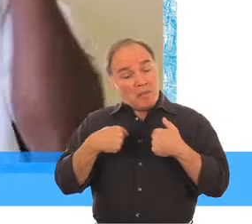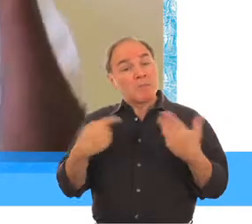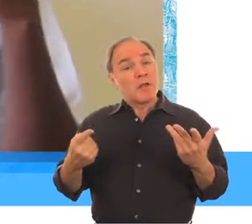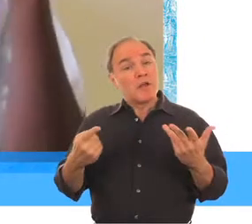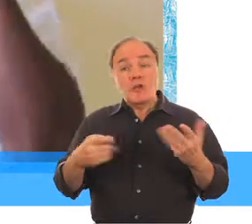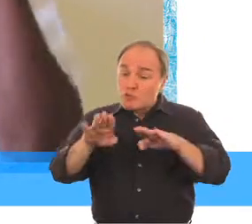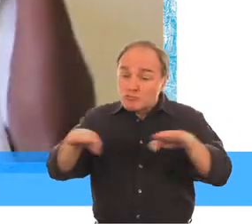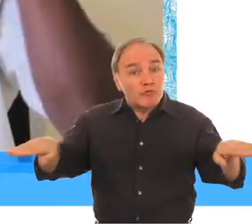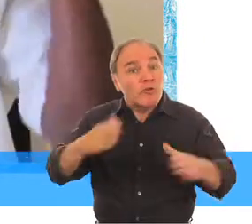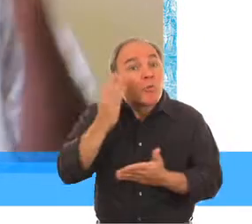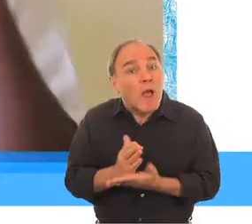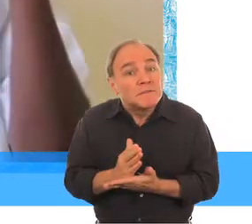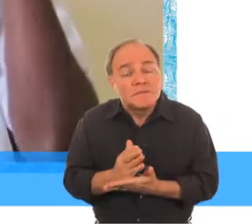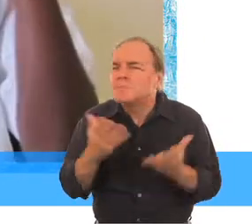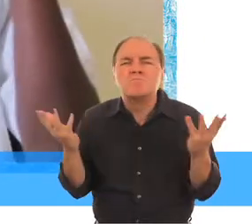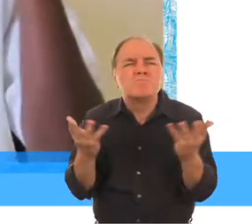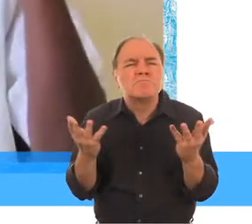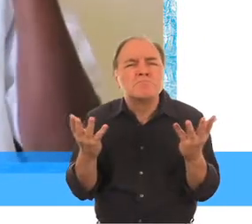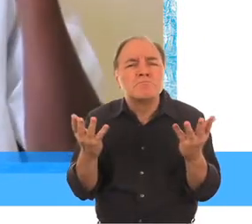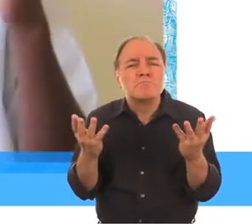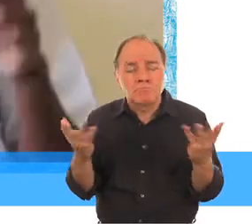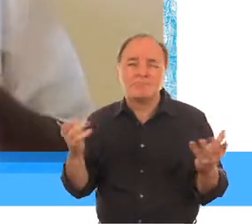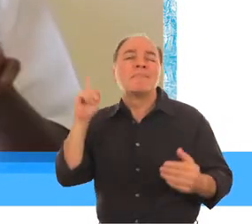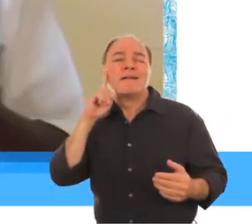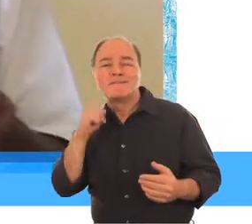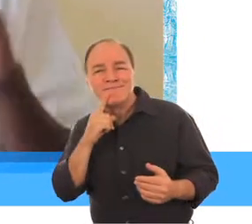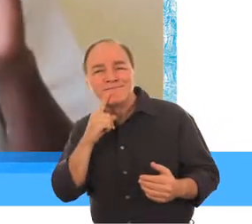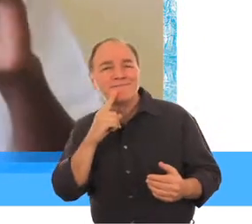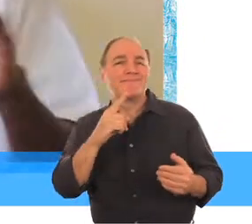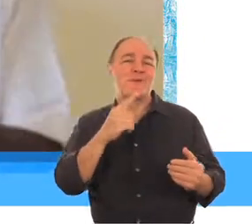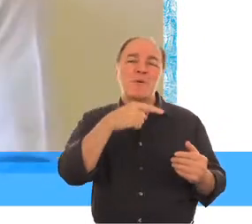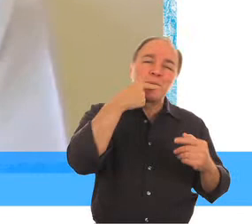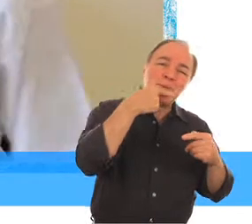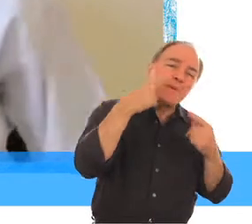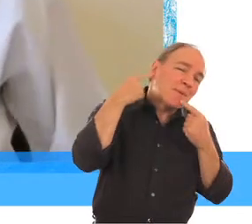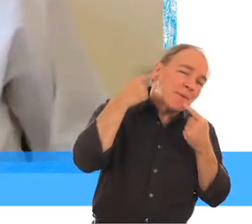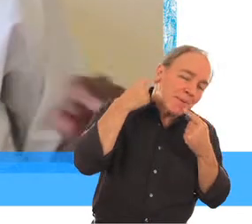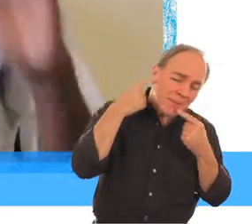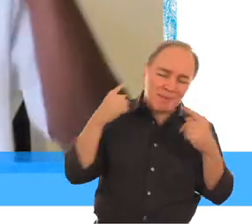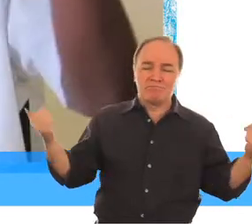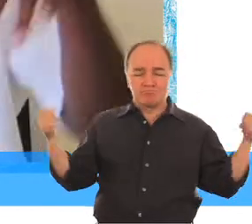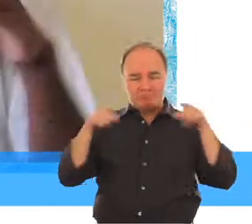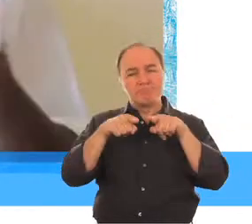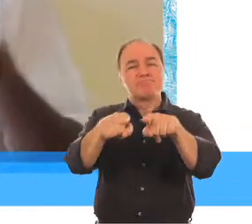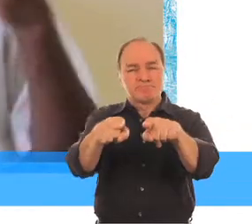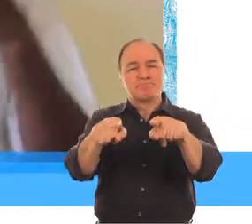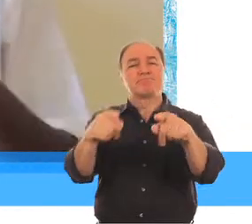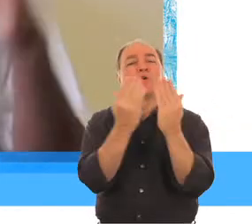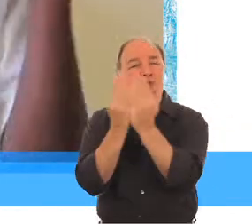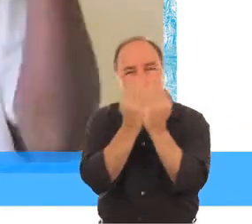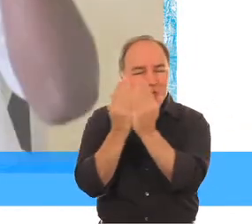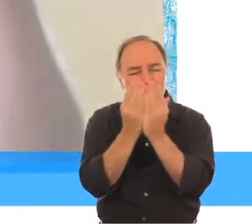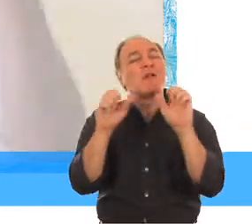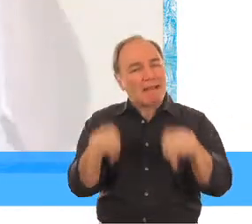Pour moi, les droits des enfants, ça veut dire que les personnes sourdes et les personnes entendantes peuvent toutes avoir la même chance d'aller à